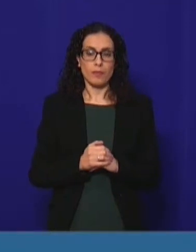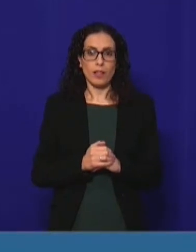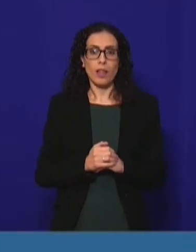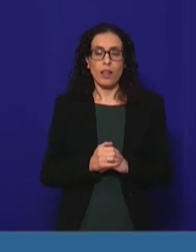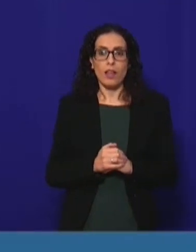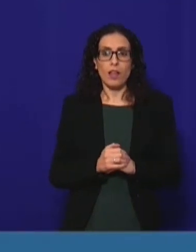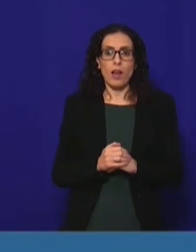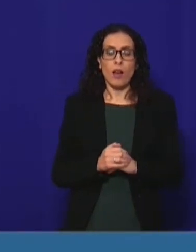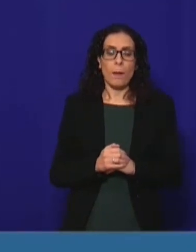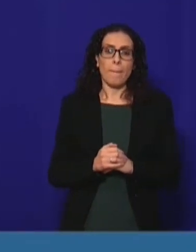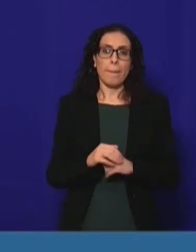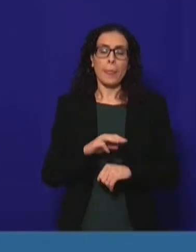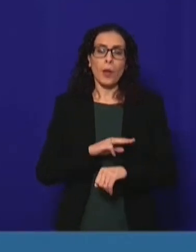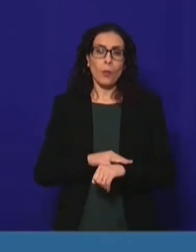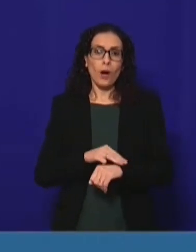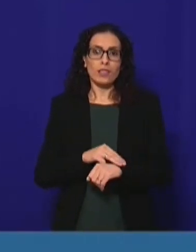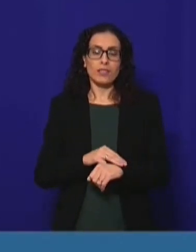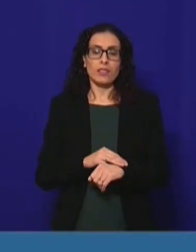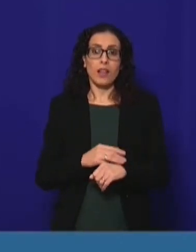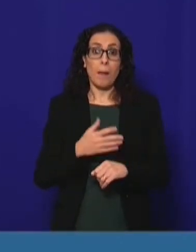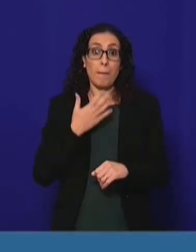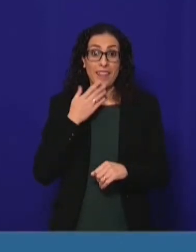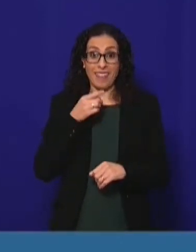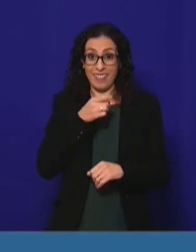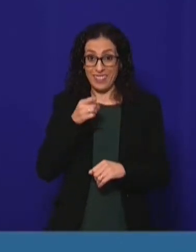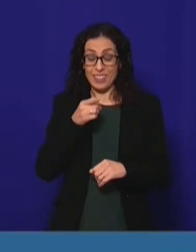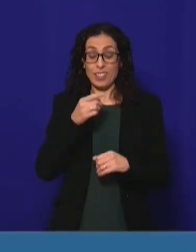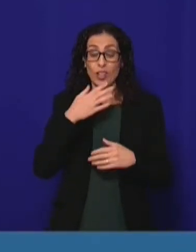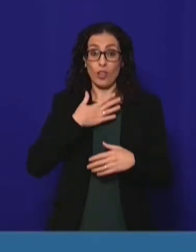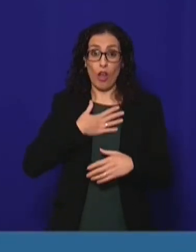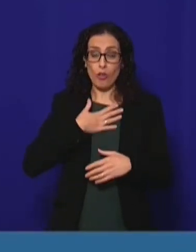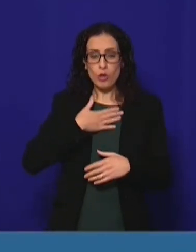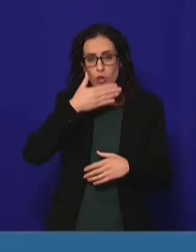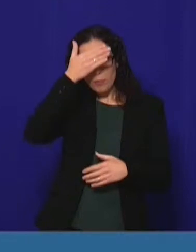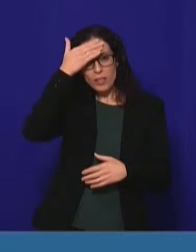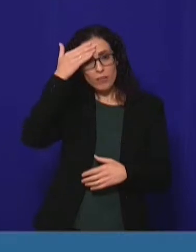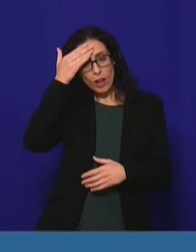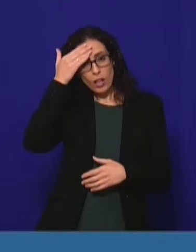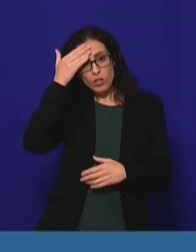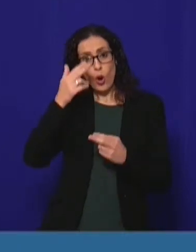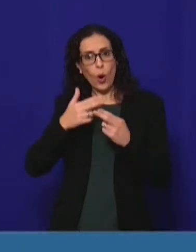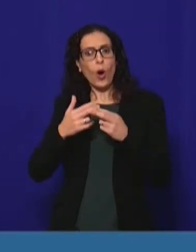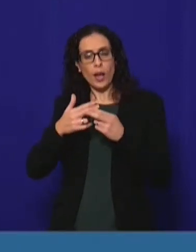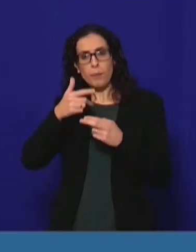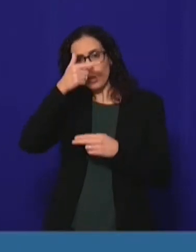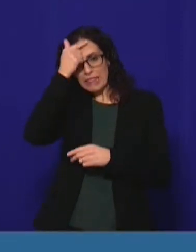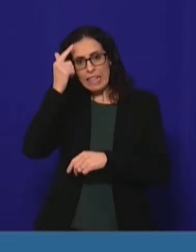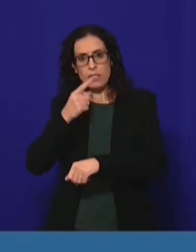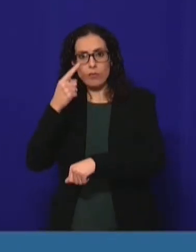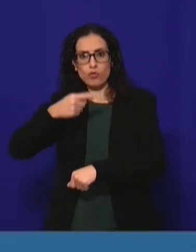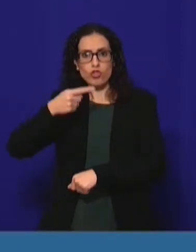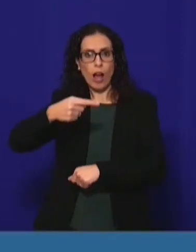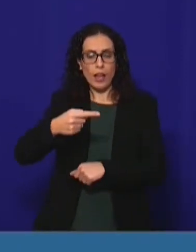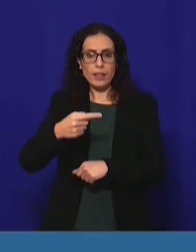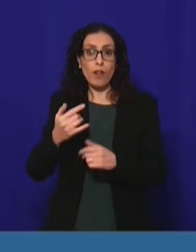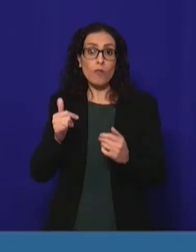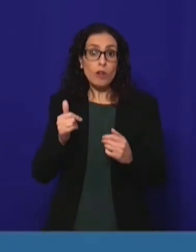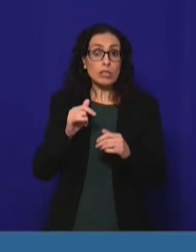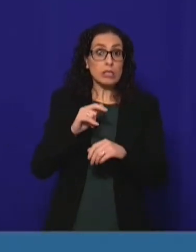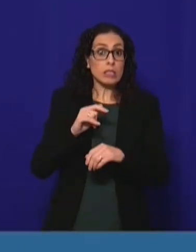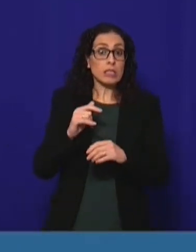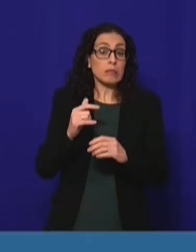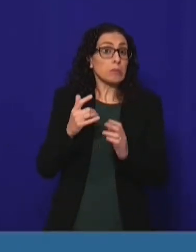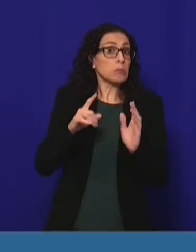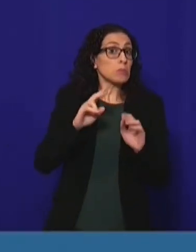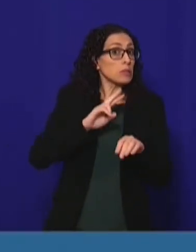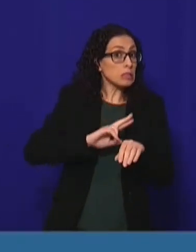infection, matul dak il-ġranet inti tiġi testjat u jkun hemm sitwazzjonijiet fejn inti matul dak il-ġranet tista' tiġi